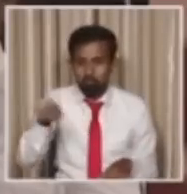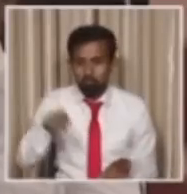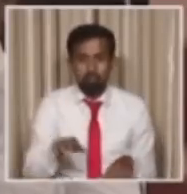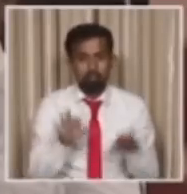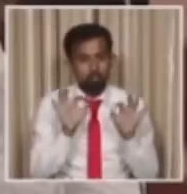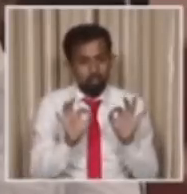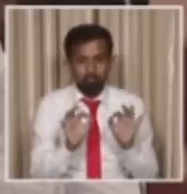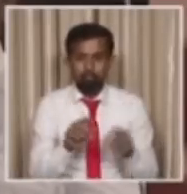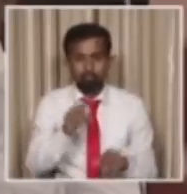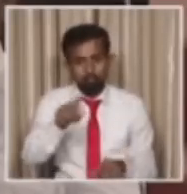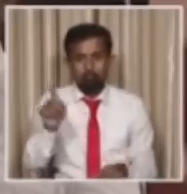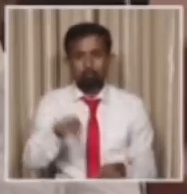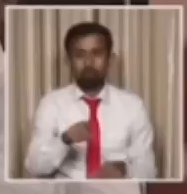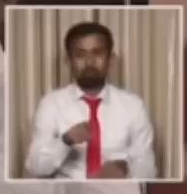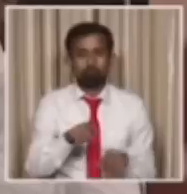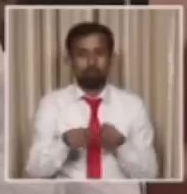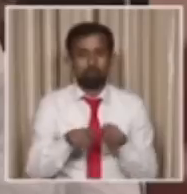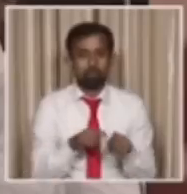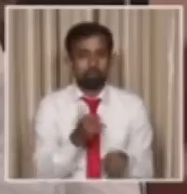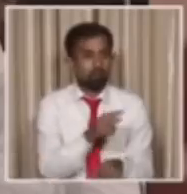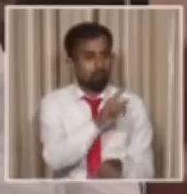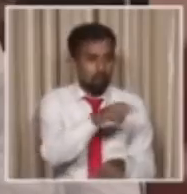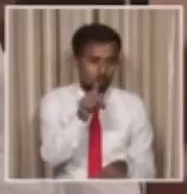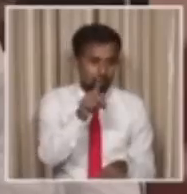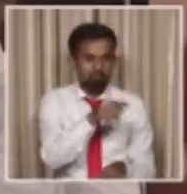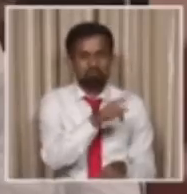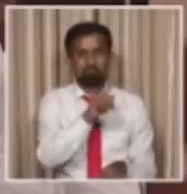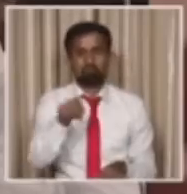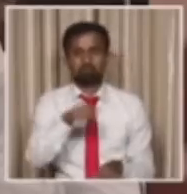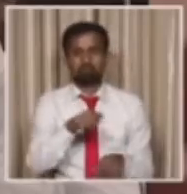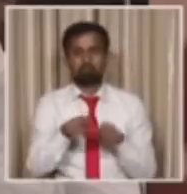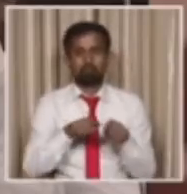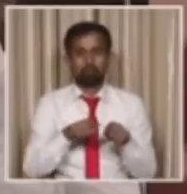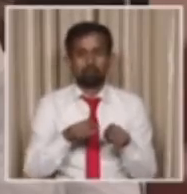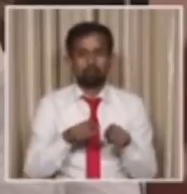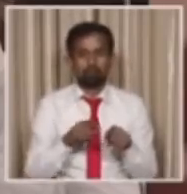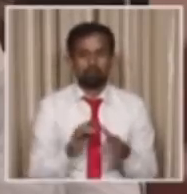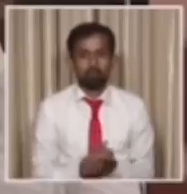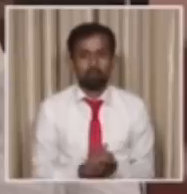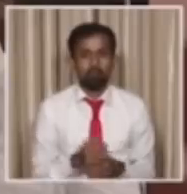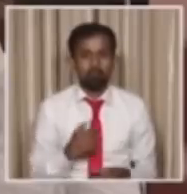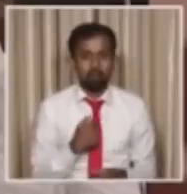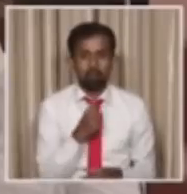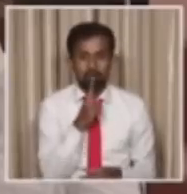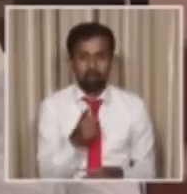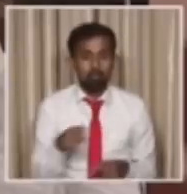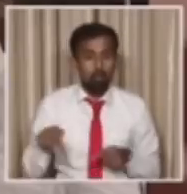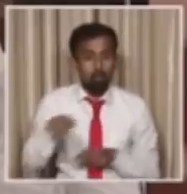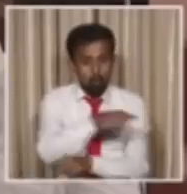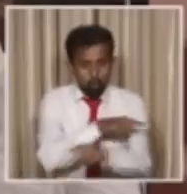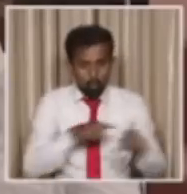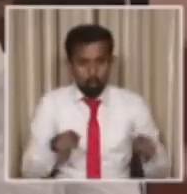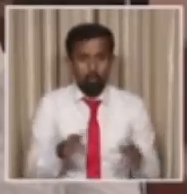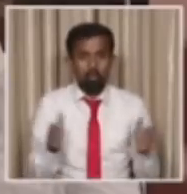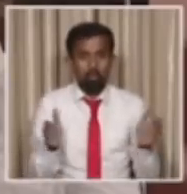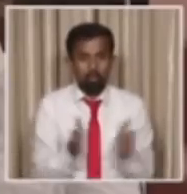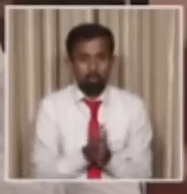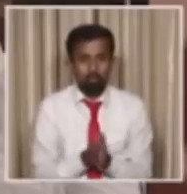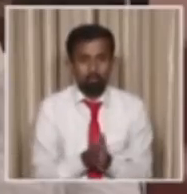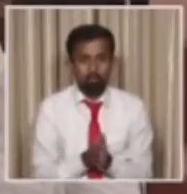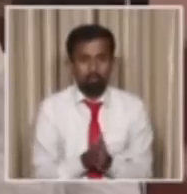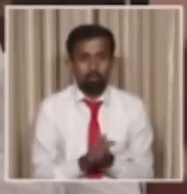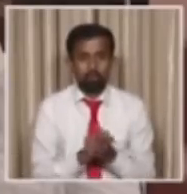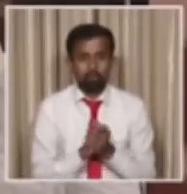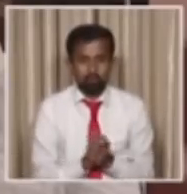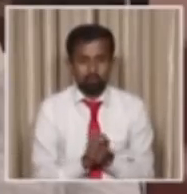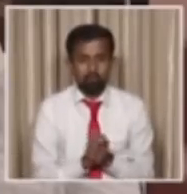වුණත් වැරදි. සමහර ඒවා හරි වුණත් වැරදි කියන එක. ඉතින් ඒකයි මම කියන්නේ, අපි සියලු දෙනා එකතු වෙමු. එකතු